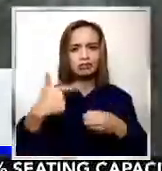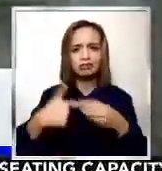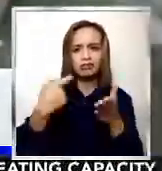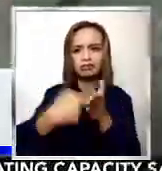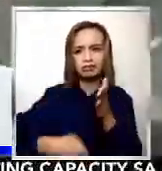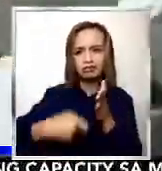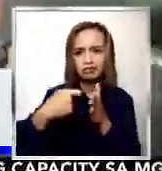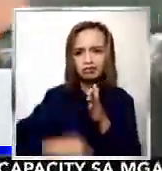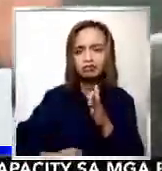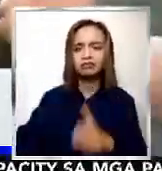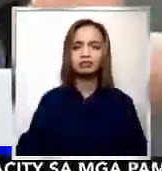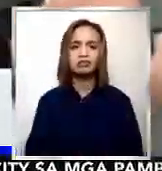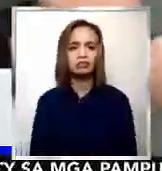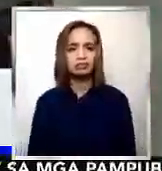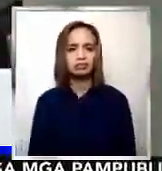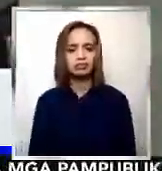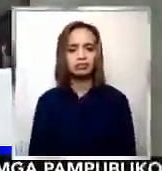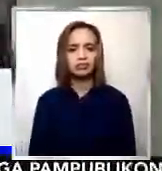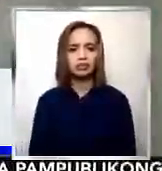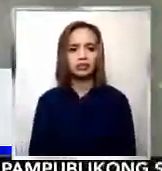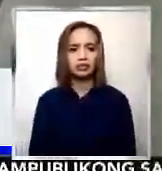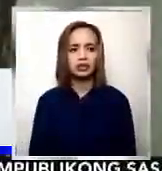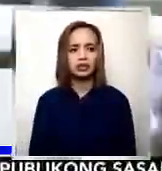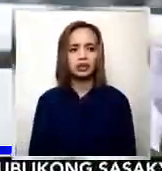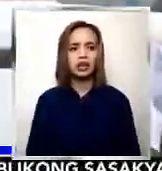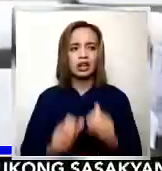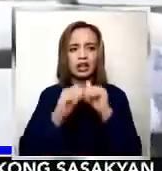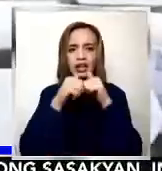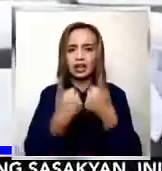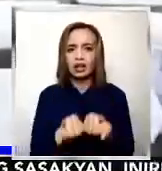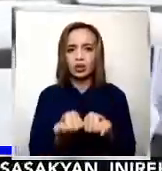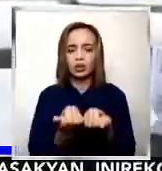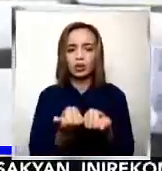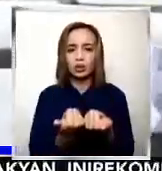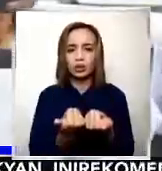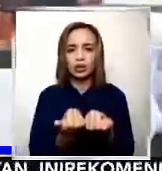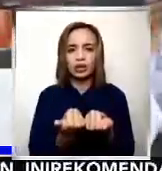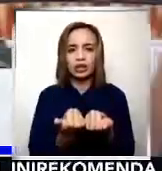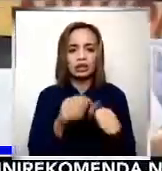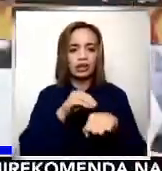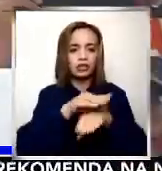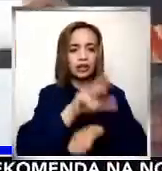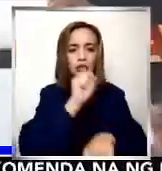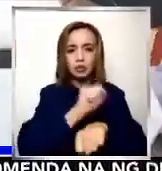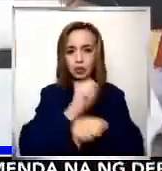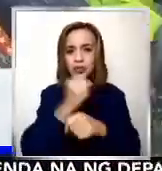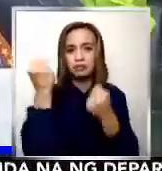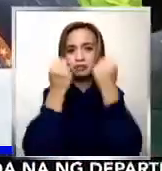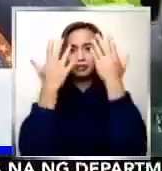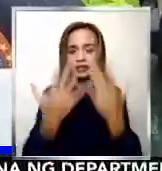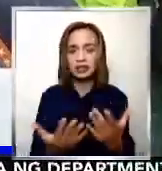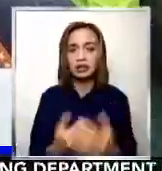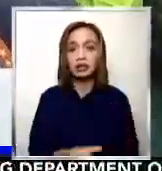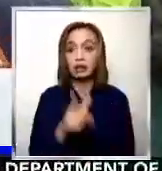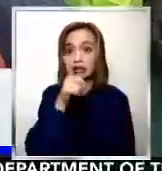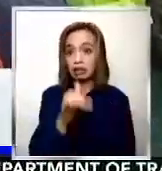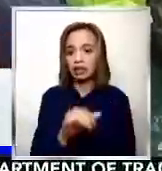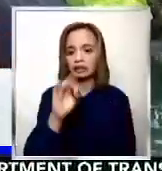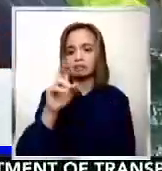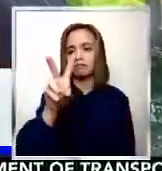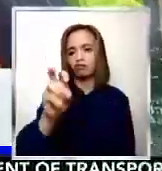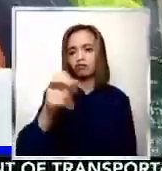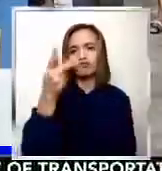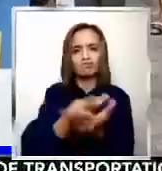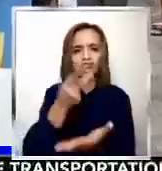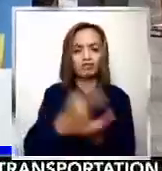Kung paano nito pinadapa ang kabuhayan ng mga driver na swerte nang makapag-uwi ng 200 piso dahil 400